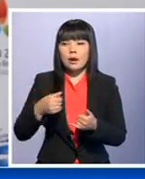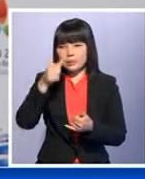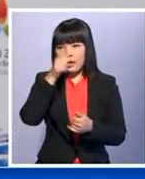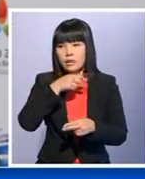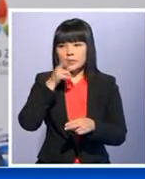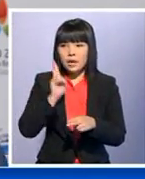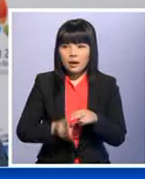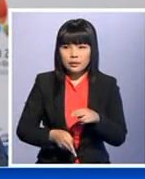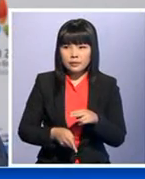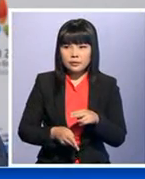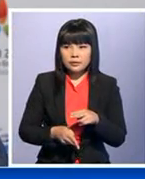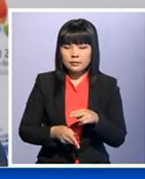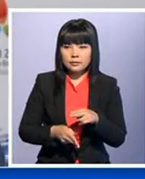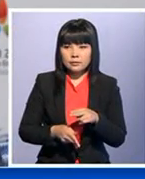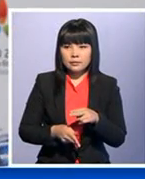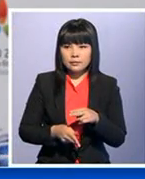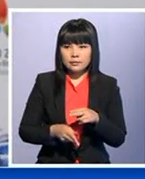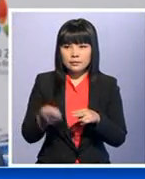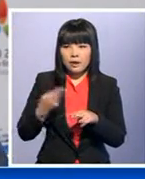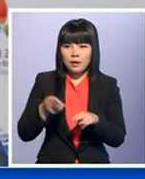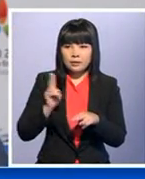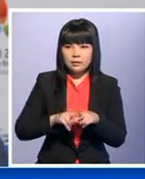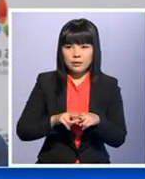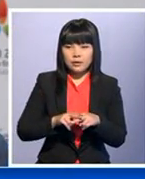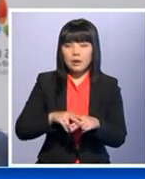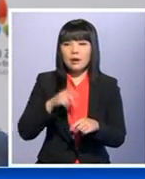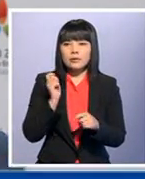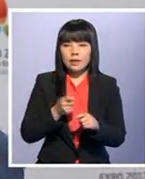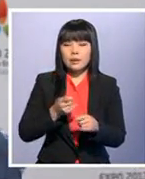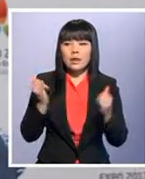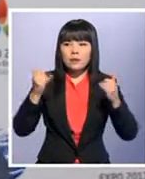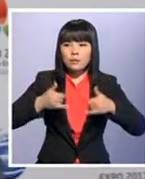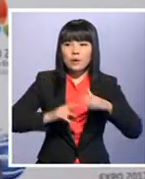аяғына дейін біз жаңағы свайды қағып фундаментке кірісуіміз керек.